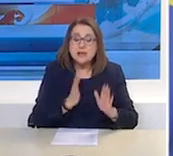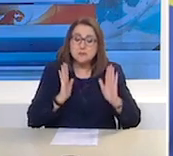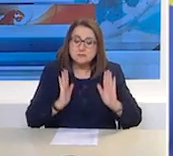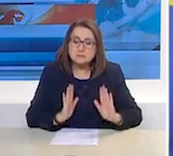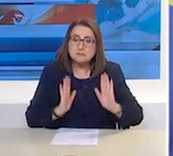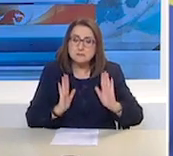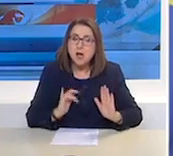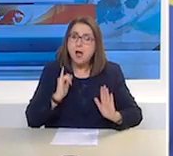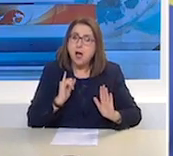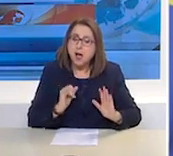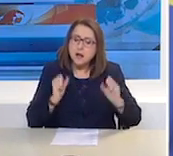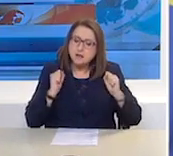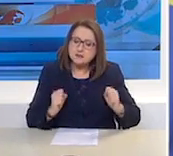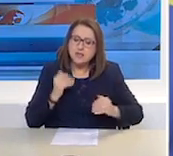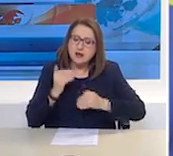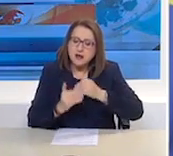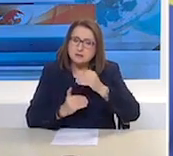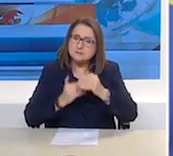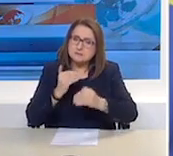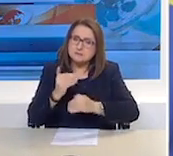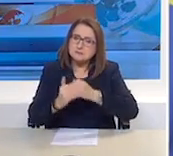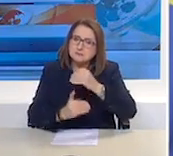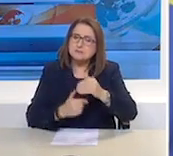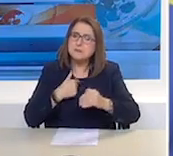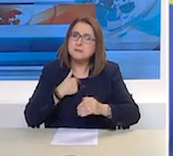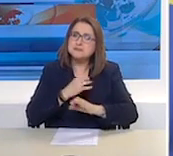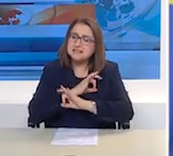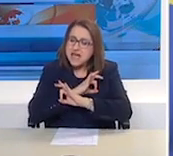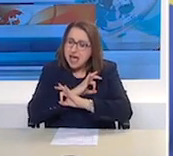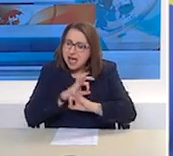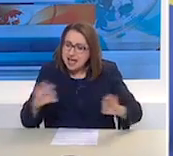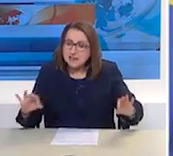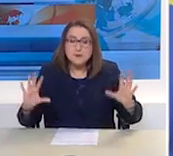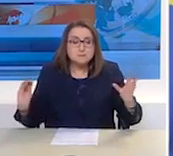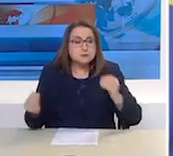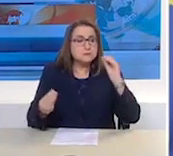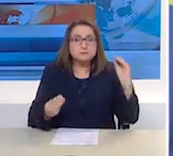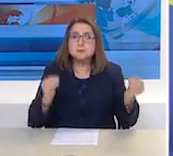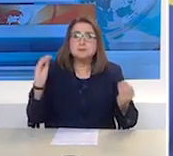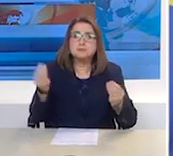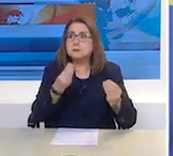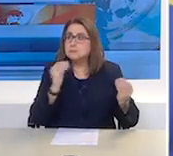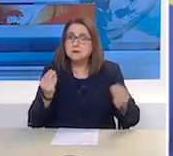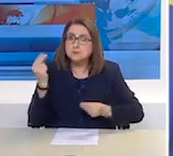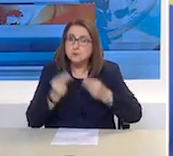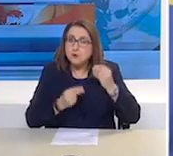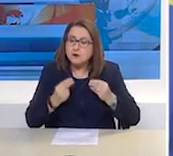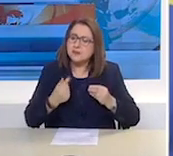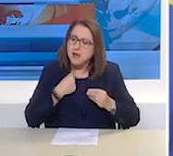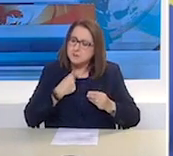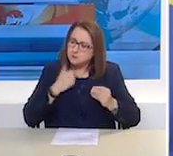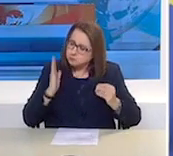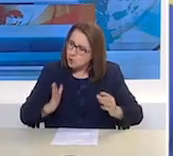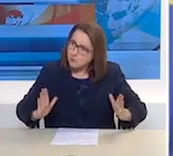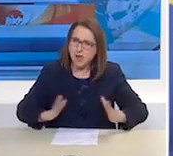σταθερά βήματα στη νέα μας καθημερινότητα, έτοιμοι να αντιμετωπίσουμε τις όποιες νέες προκλήσεις. Γιατί στα δύσκολα θα φανούμε